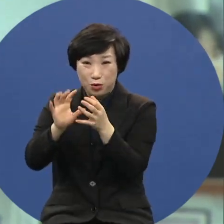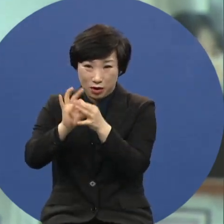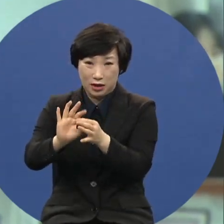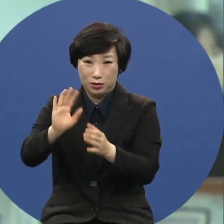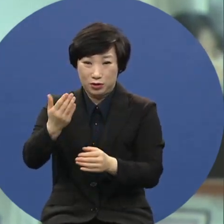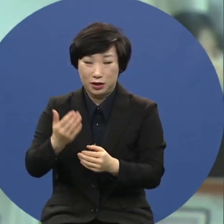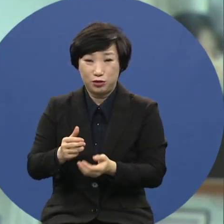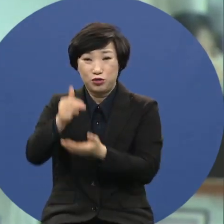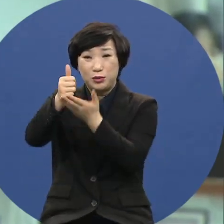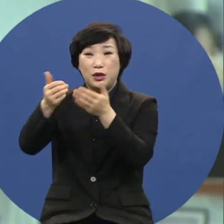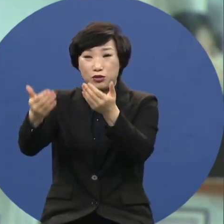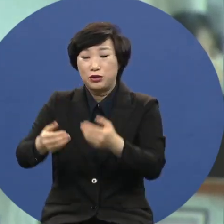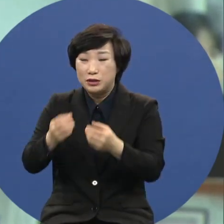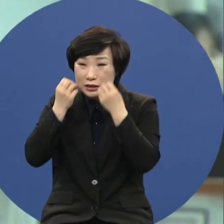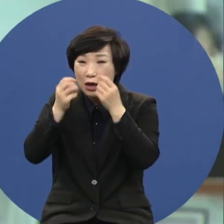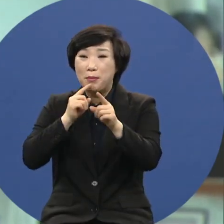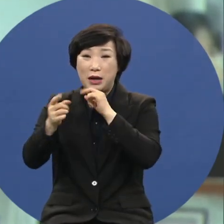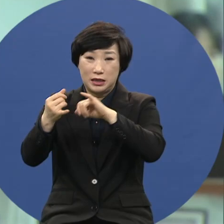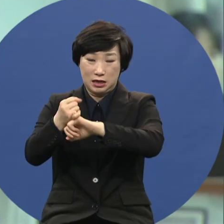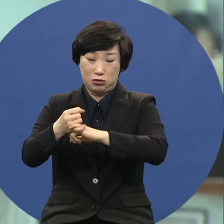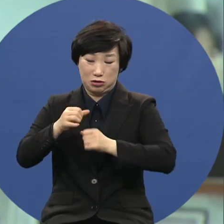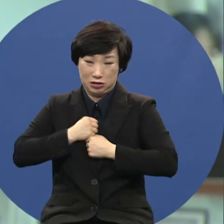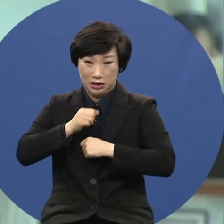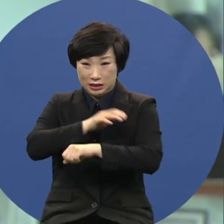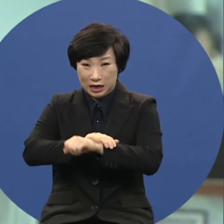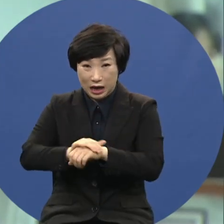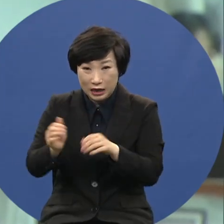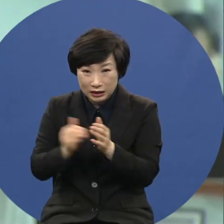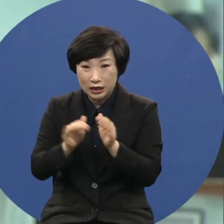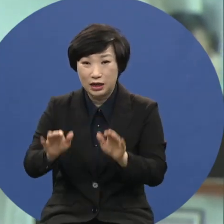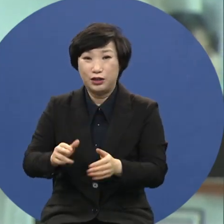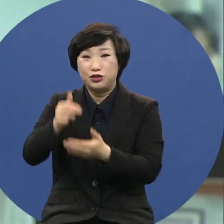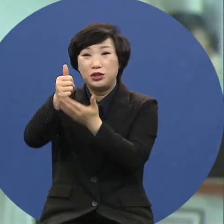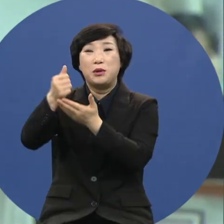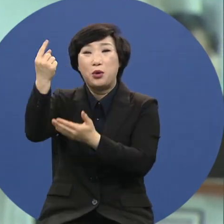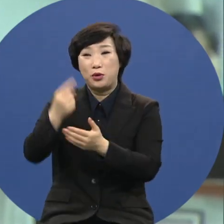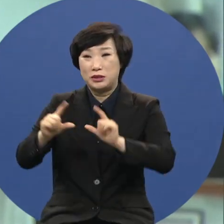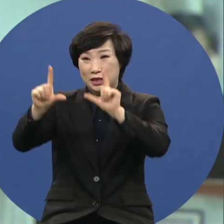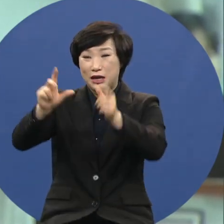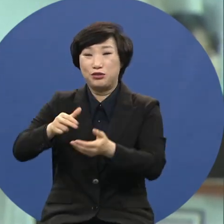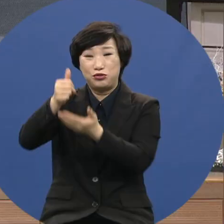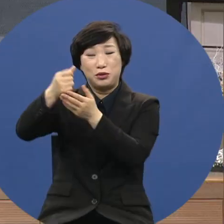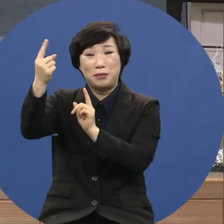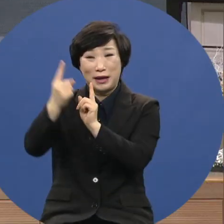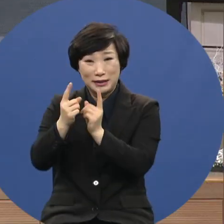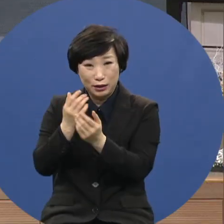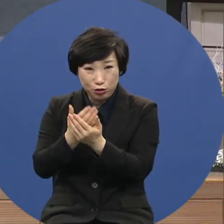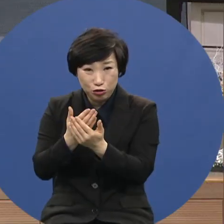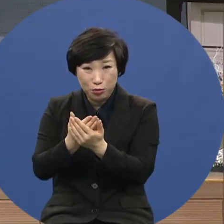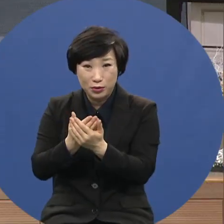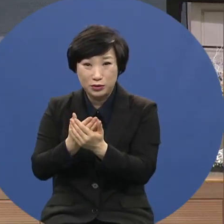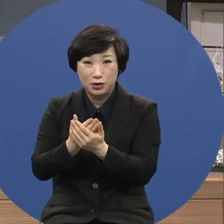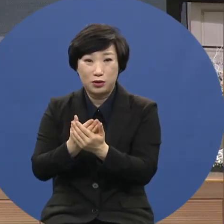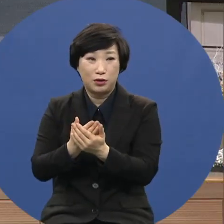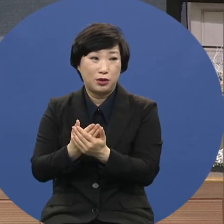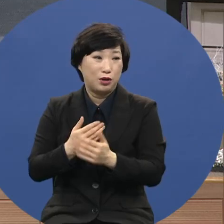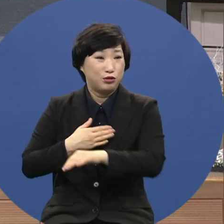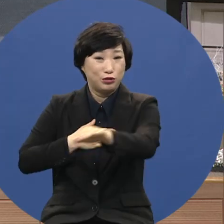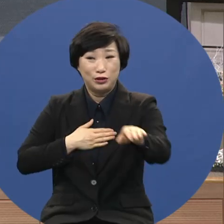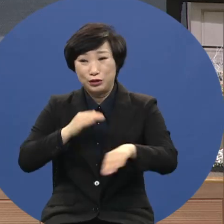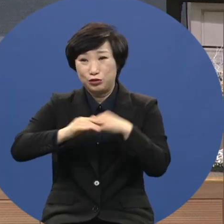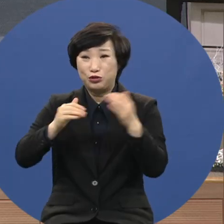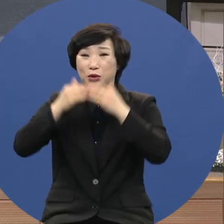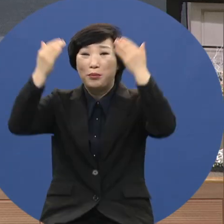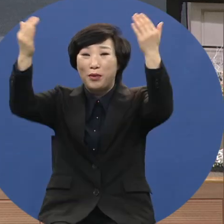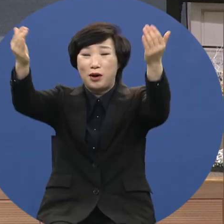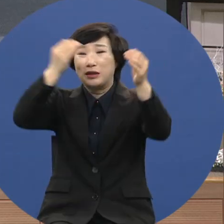나는 주가 주신 새 언약을 잘 지켜서 주님의 날 주를 뵙게 하옵소서. 두 손